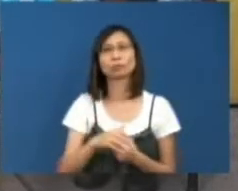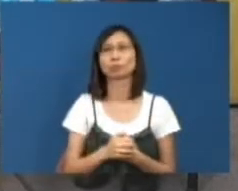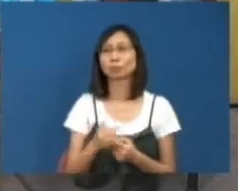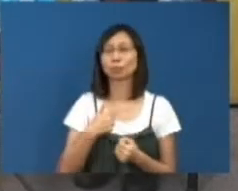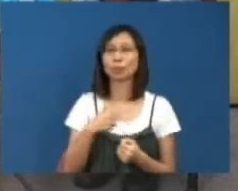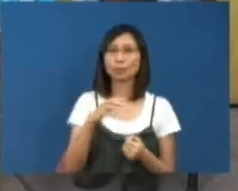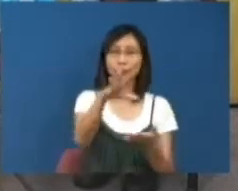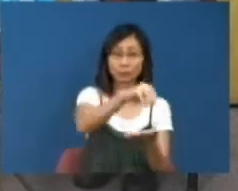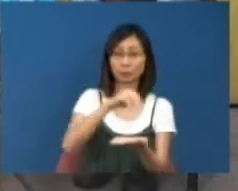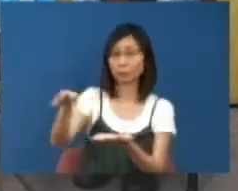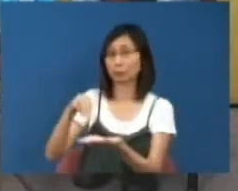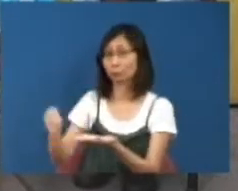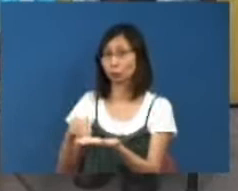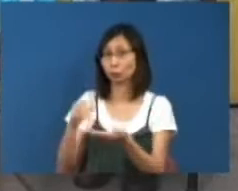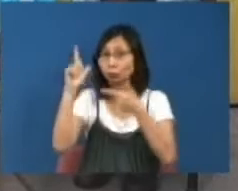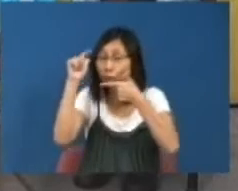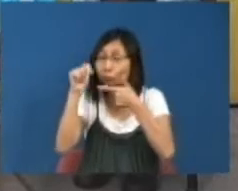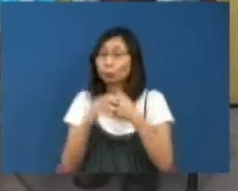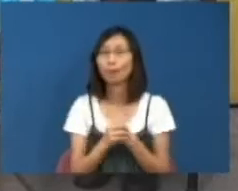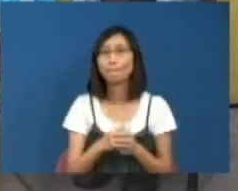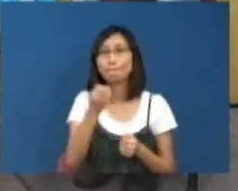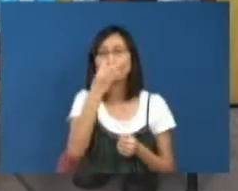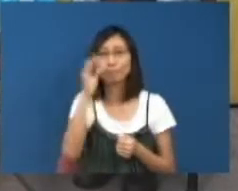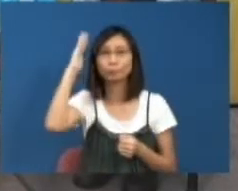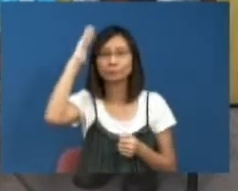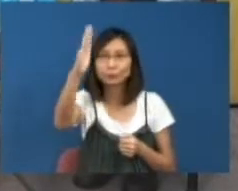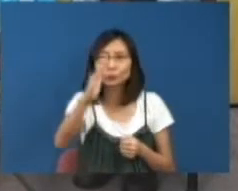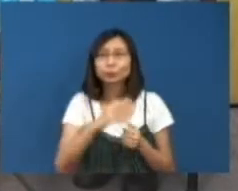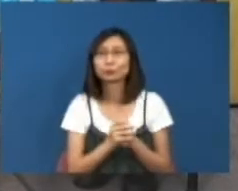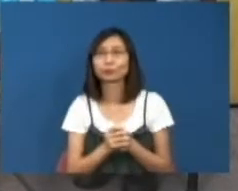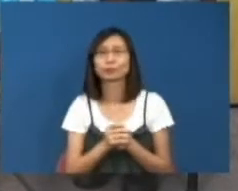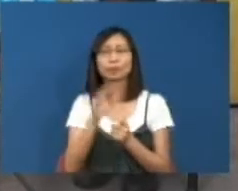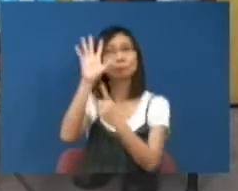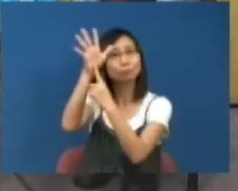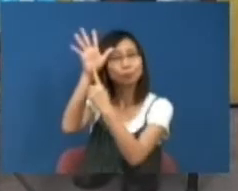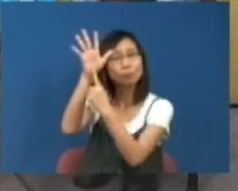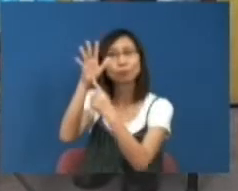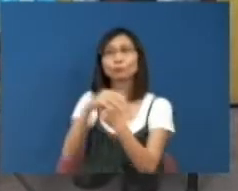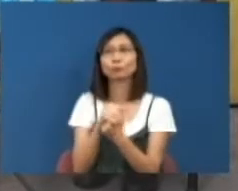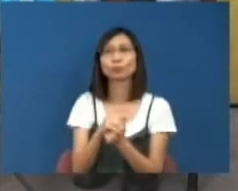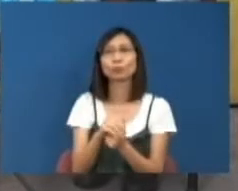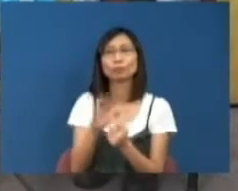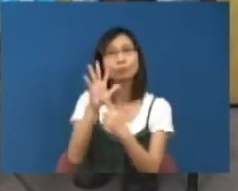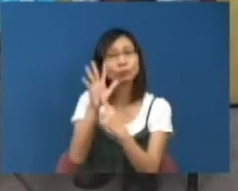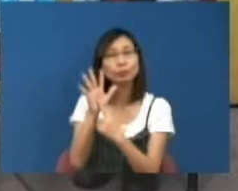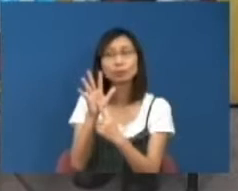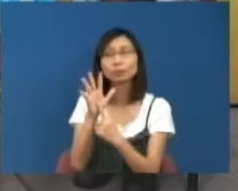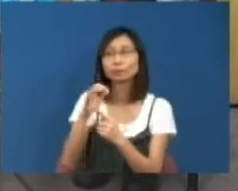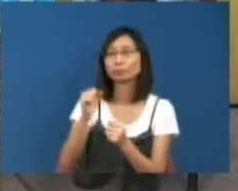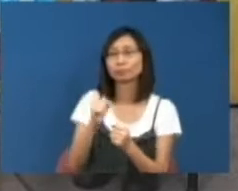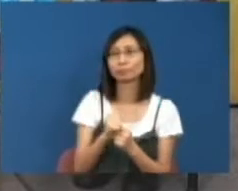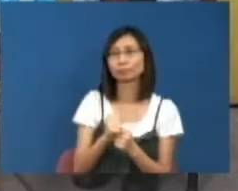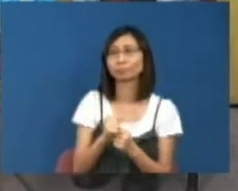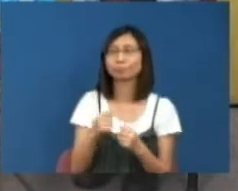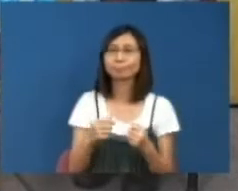哎啊、就關於即係我哋話喺香港將來嘅風場，用嗰種嘅風力發電機。 即係首先就